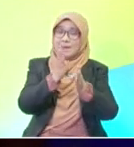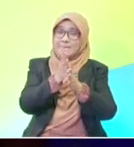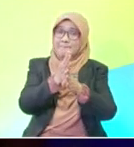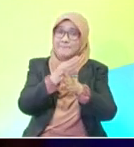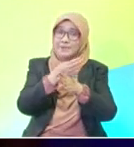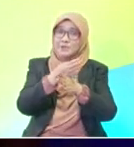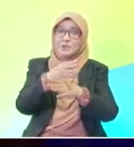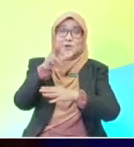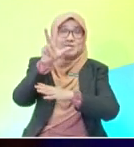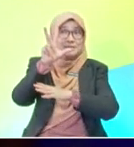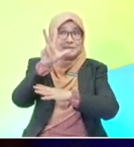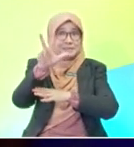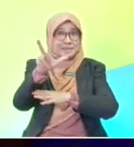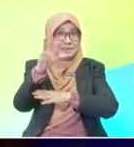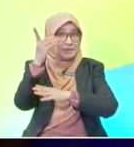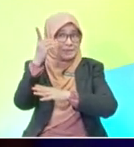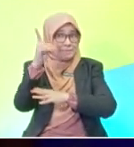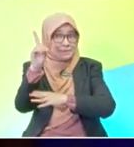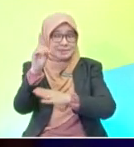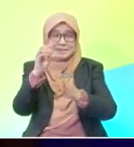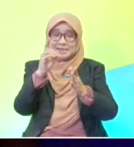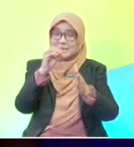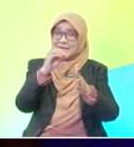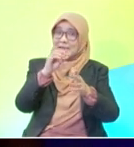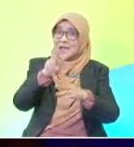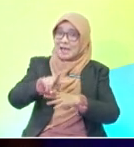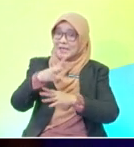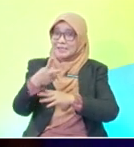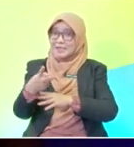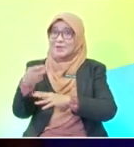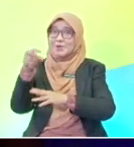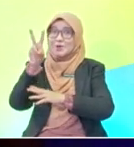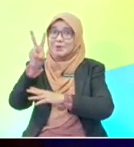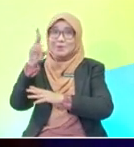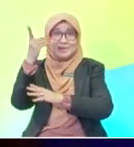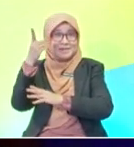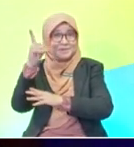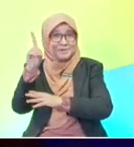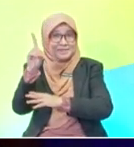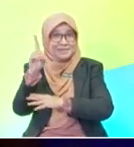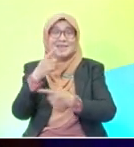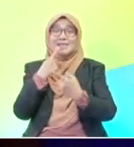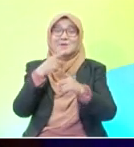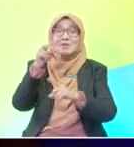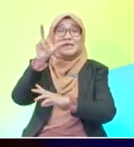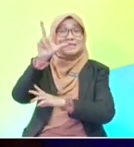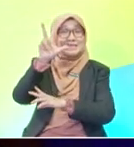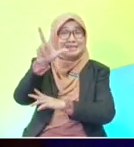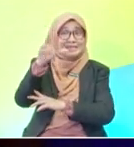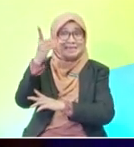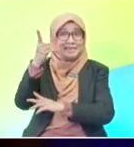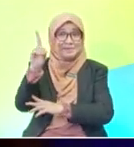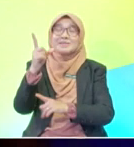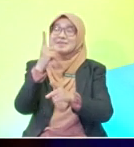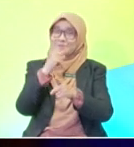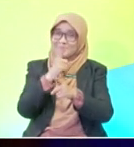tiga dimensi ke dua dimensi? Saya rasa ini macam tiga dimensi je. Wah, pandai lagi. Lima bintang lagi.